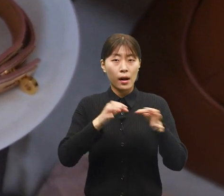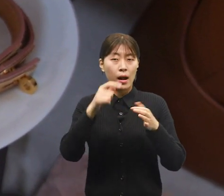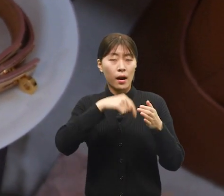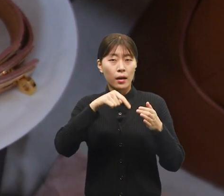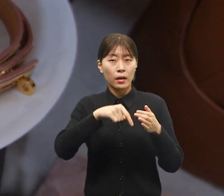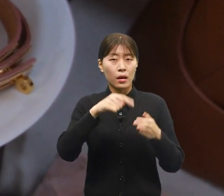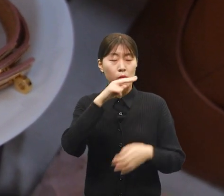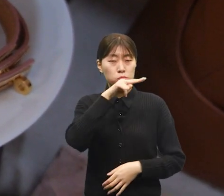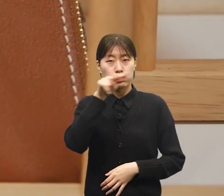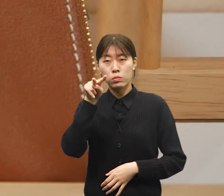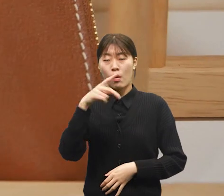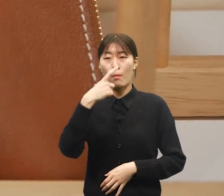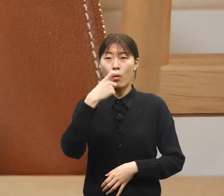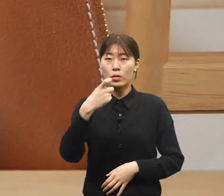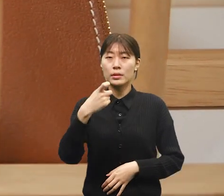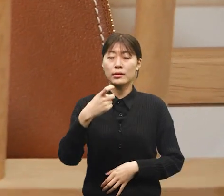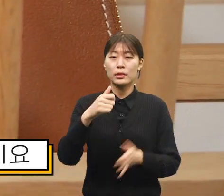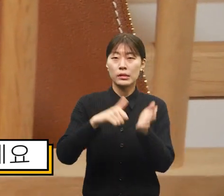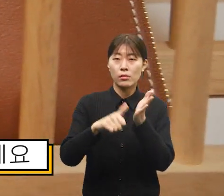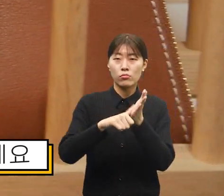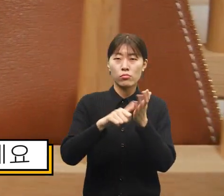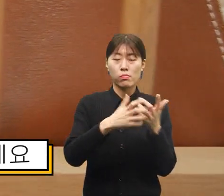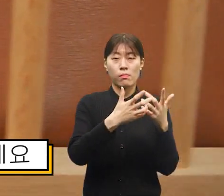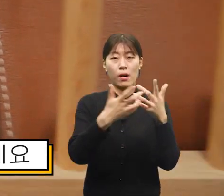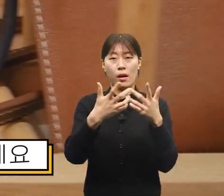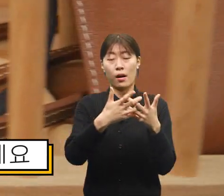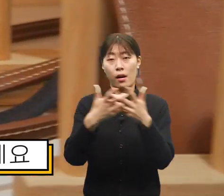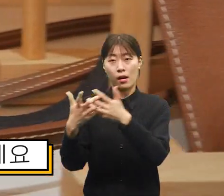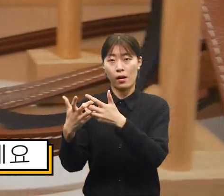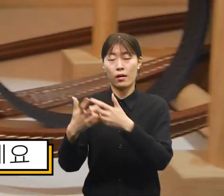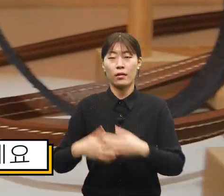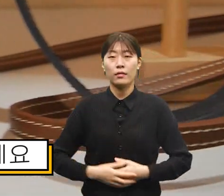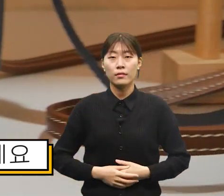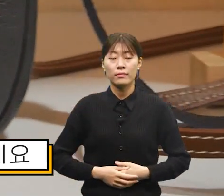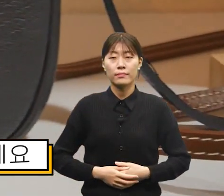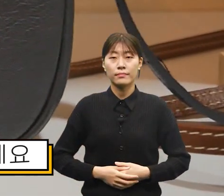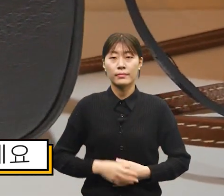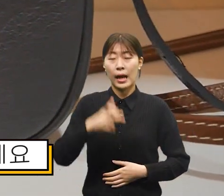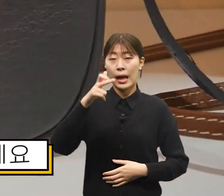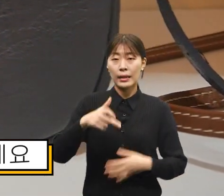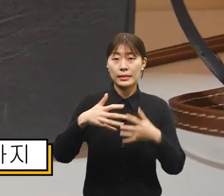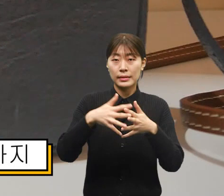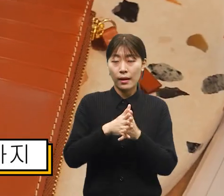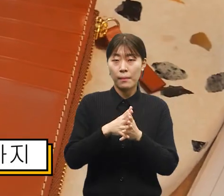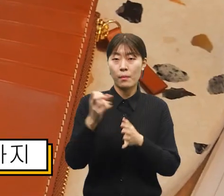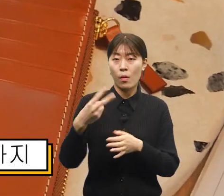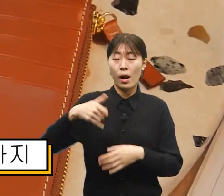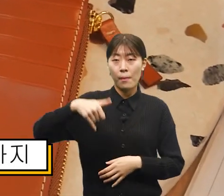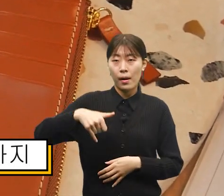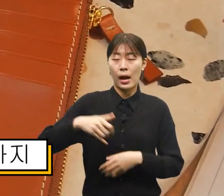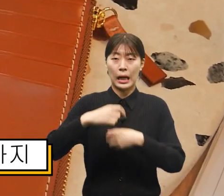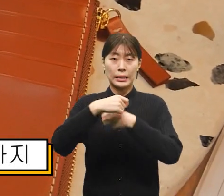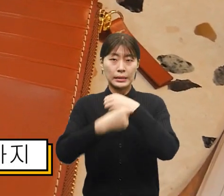공방 안엔 정말 하나같이 유용하고 멋스러운 가죽 제품들이 가득 놓여 있었는데요. 카드